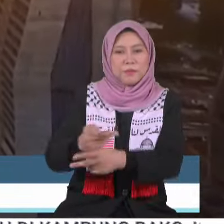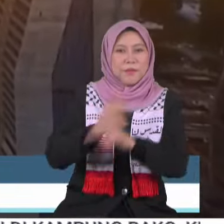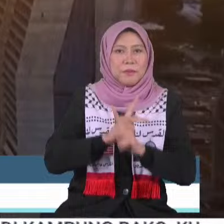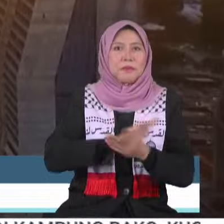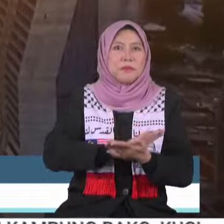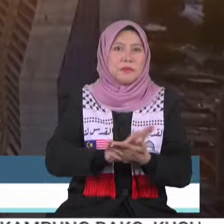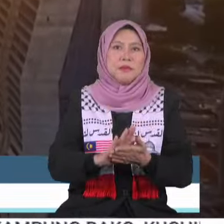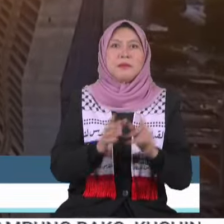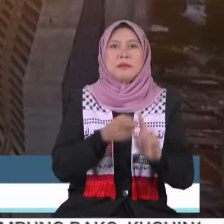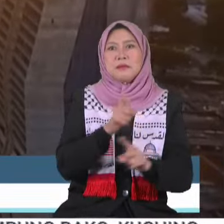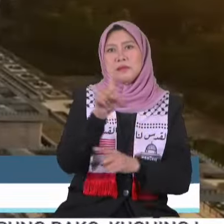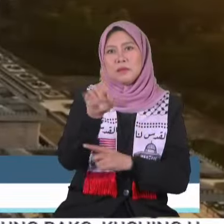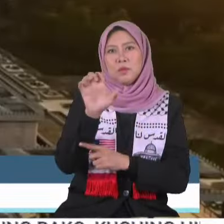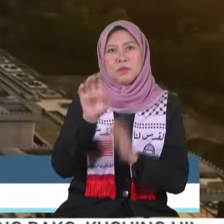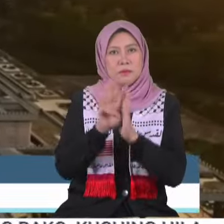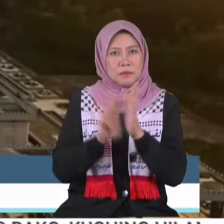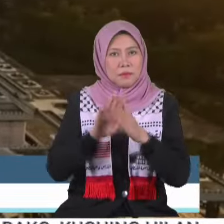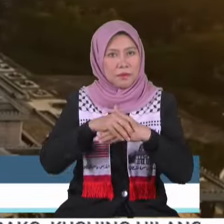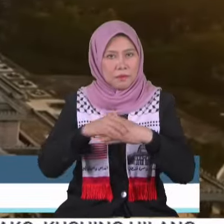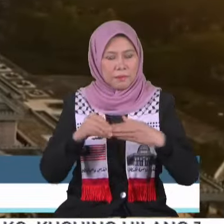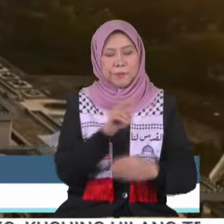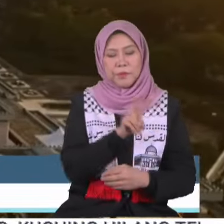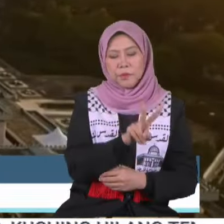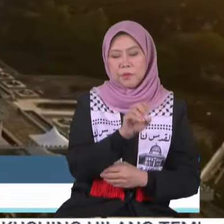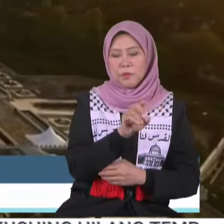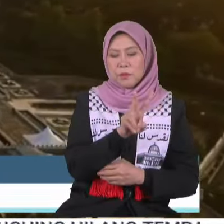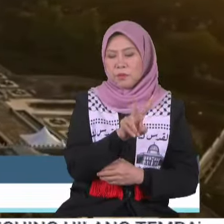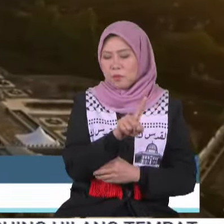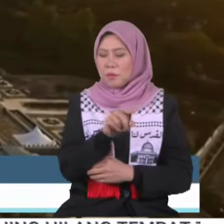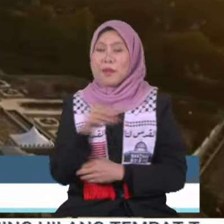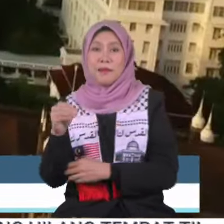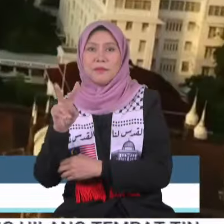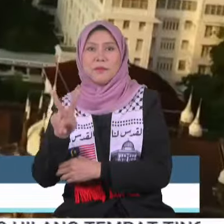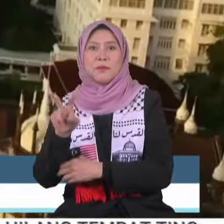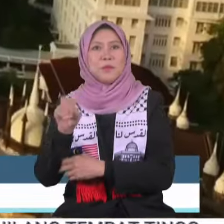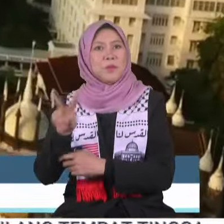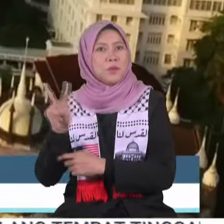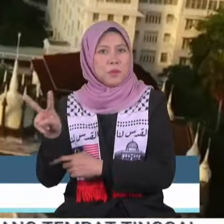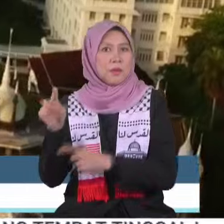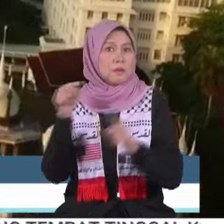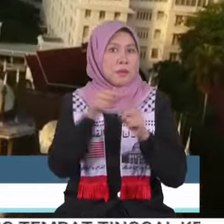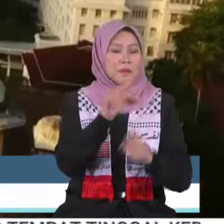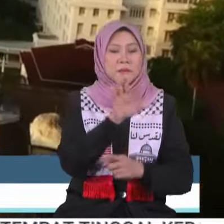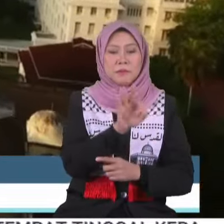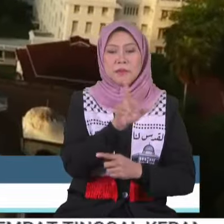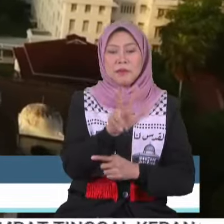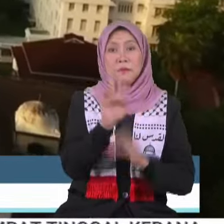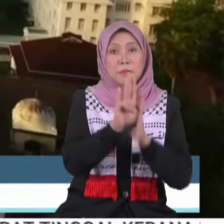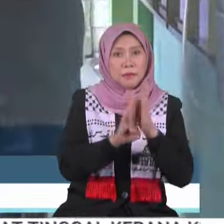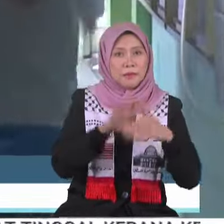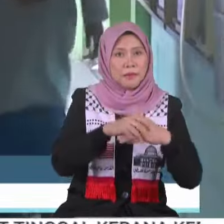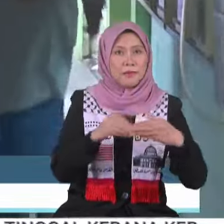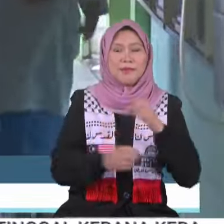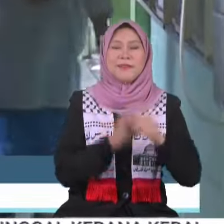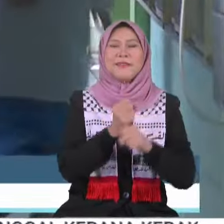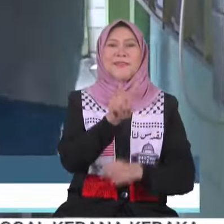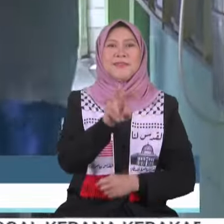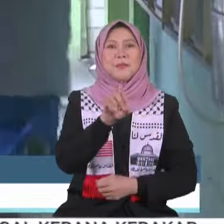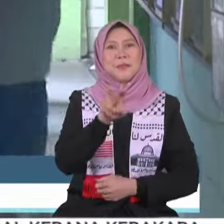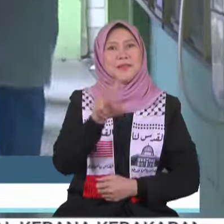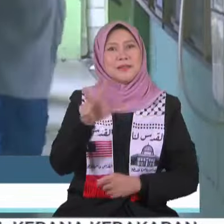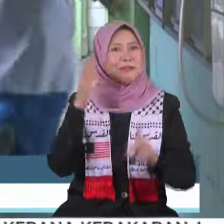daripada RM100 bilion pada 2021 dan 2022 kepada RM93 bilion pada 2023